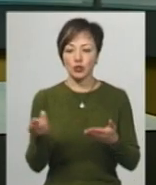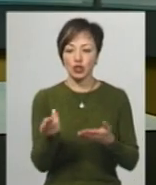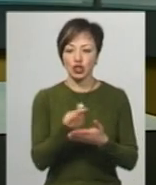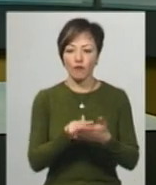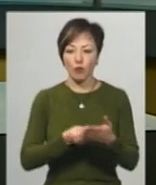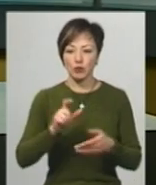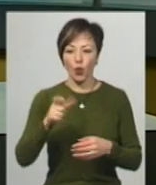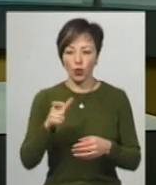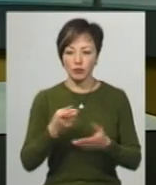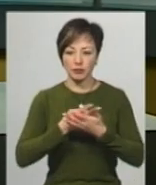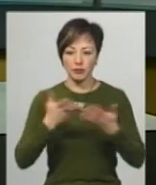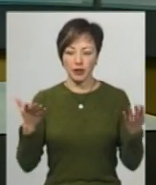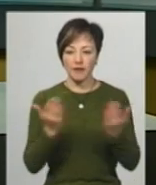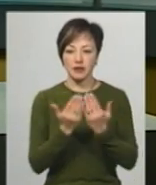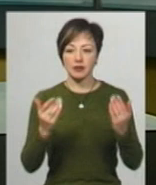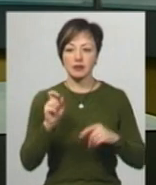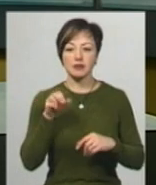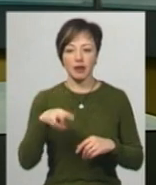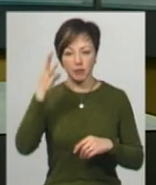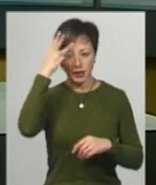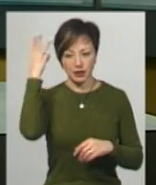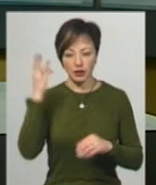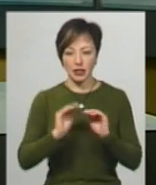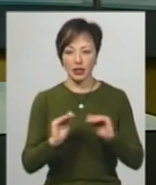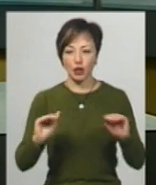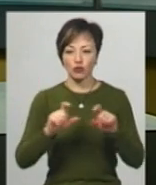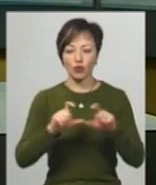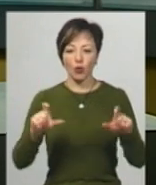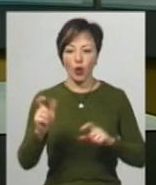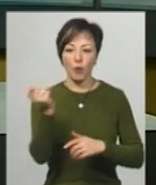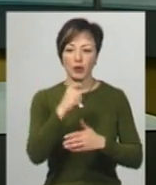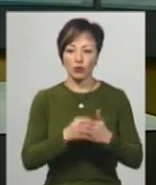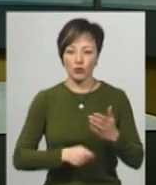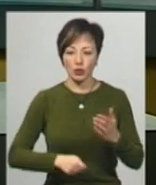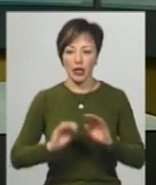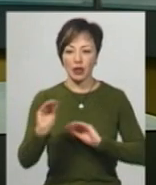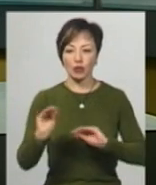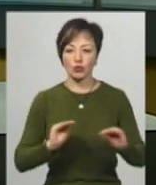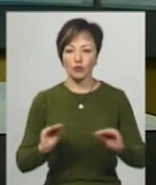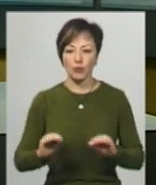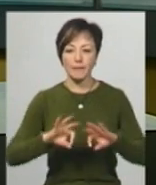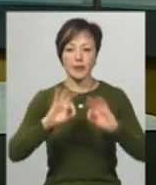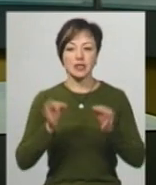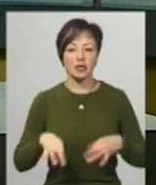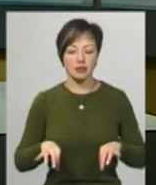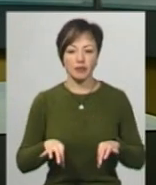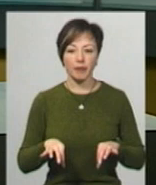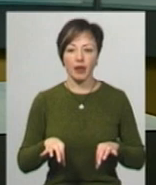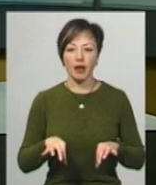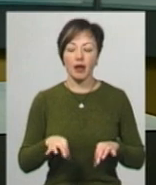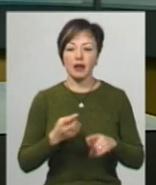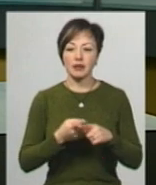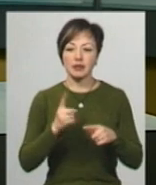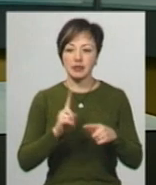Ніни Гончарук презентували у виставковій залі Хмельницької дитячої школи образотворчого та декоративно-прикладного мистецтва. Офсетне